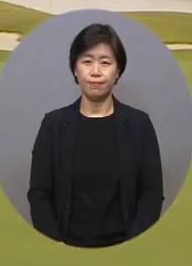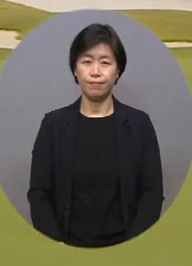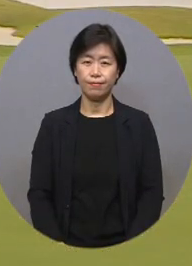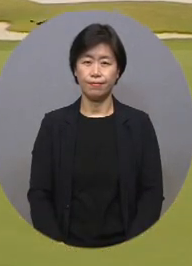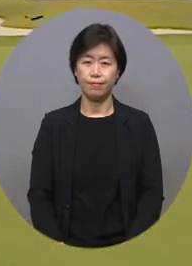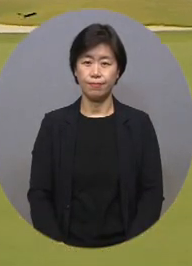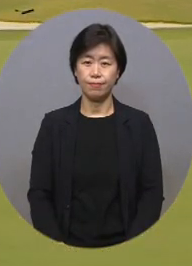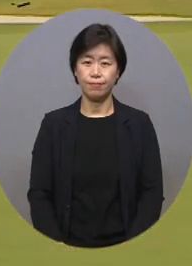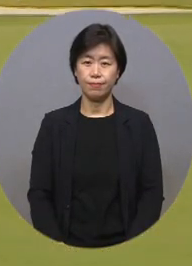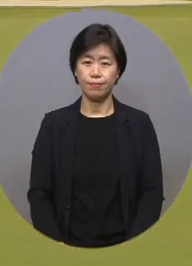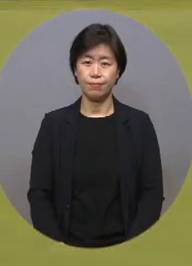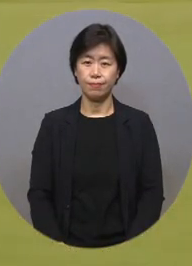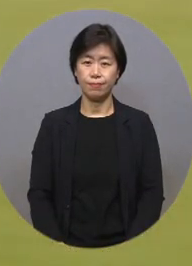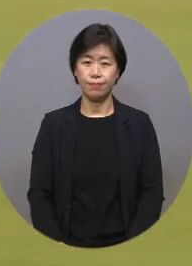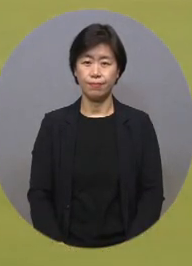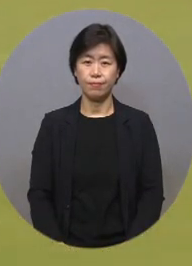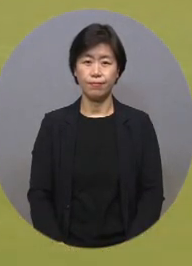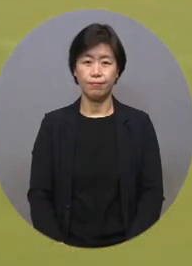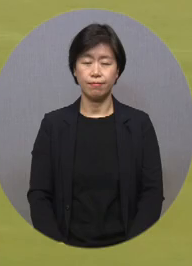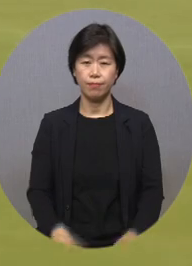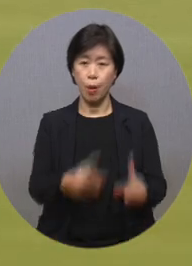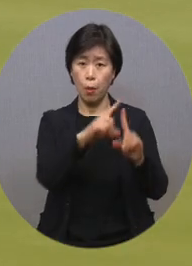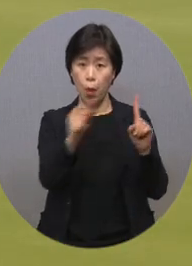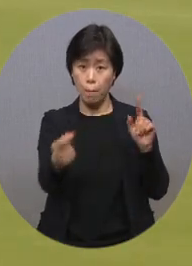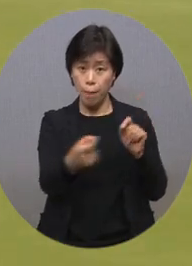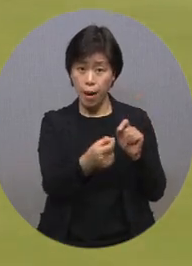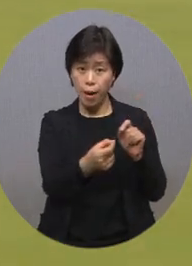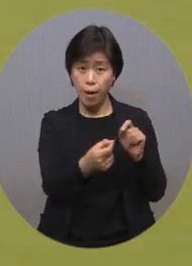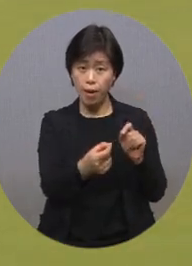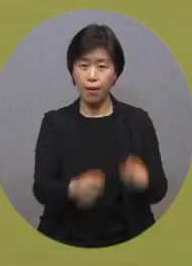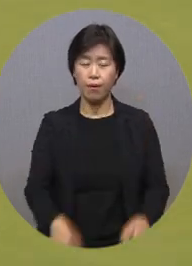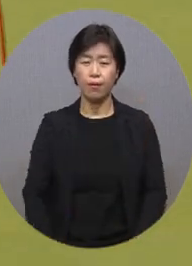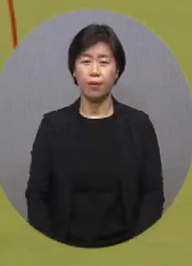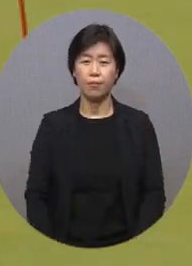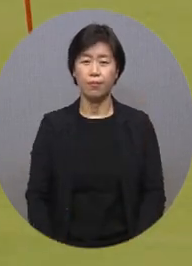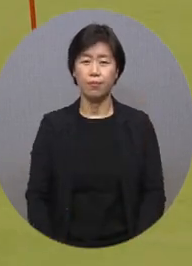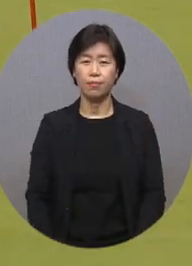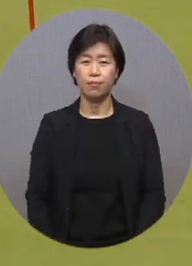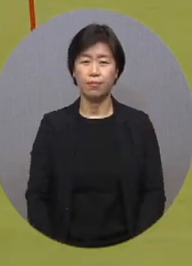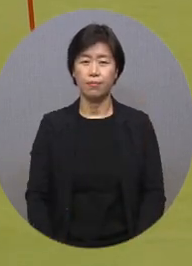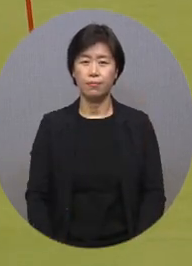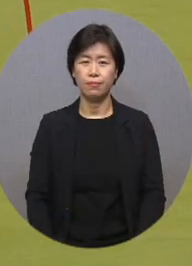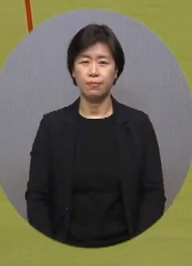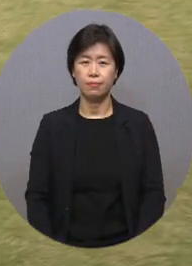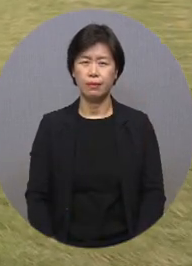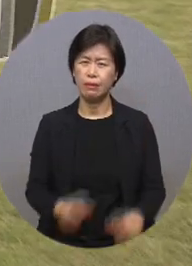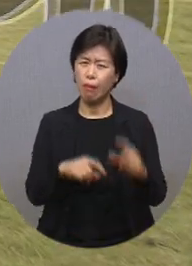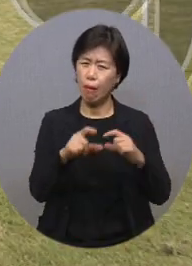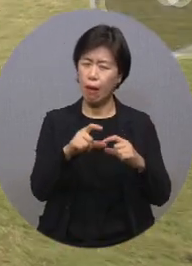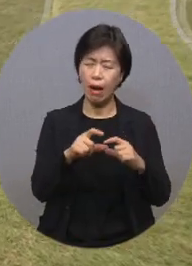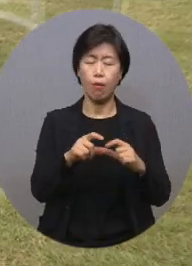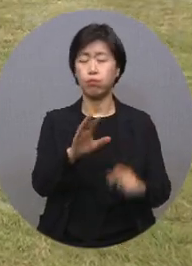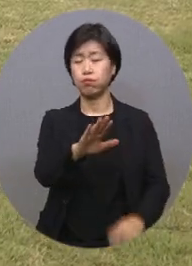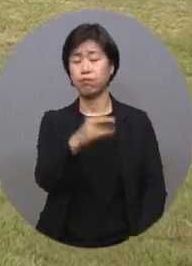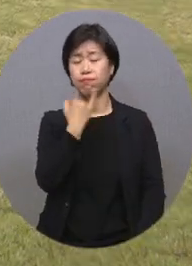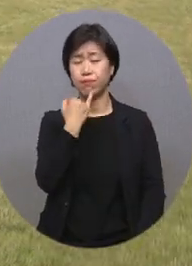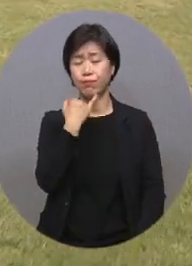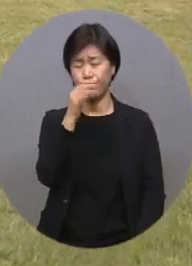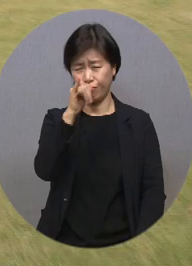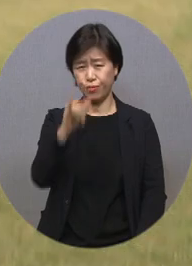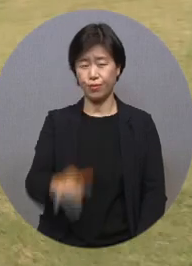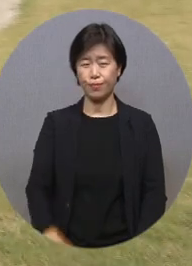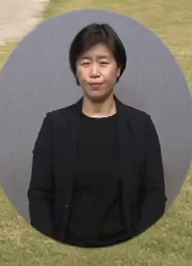나이스! 더 가야. 와우 와우 와우 와우 와우 와우 와우 와우 와우. 더 가야 돼. 아니야, 훌륭해.